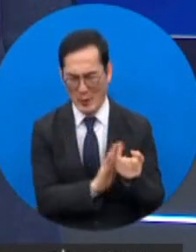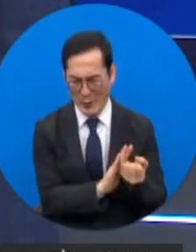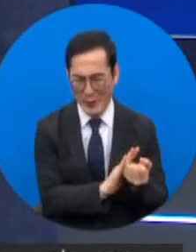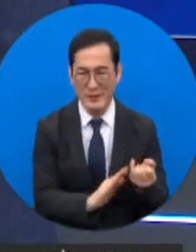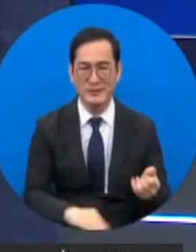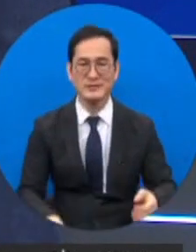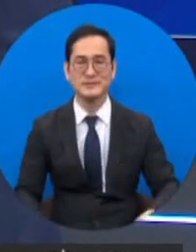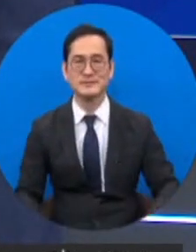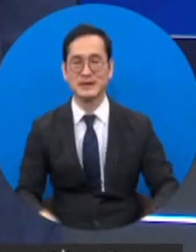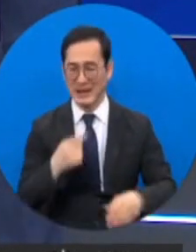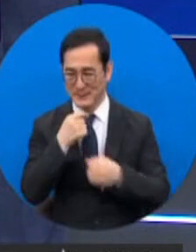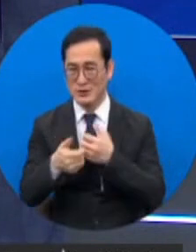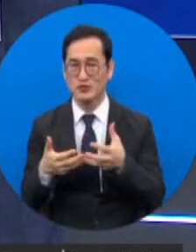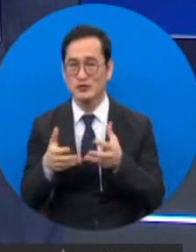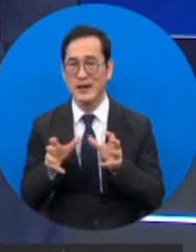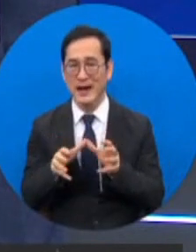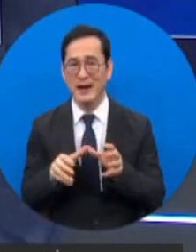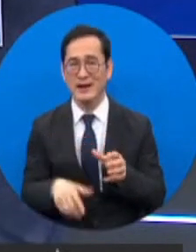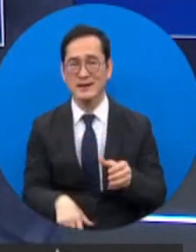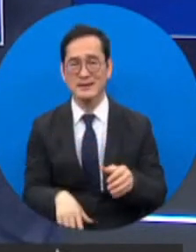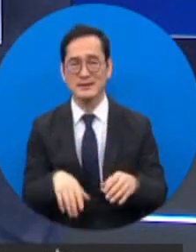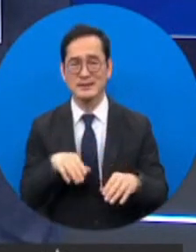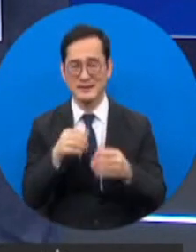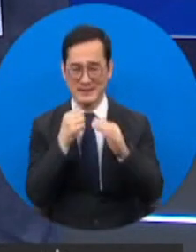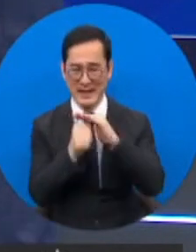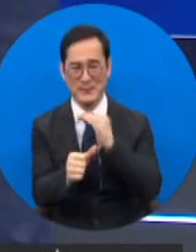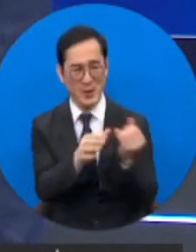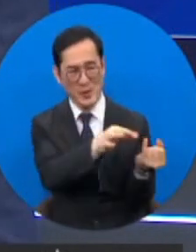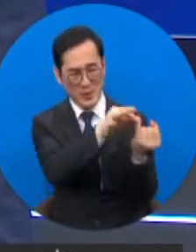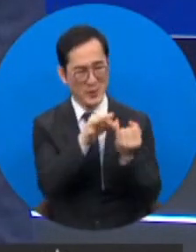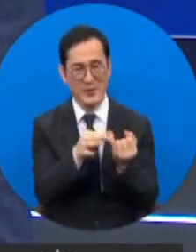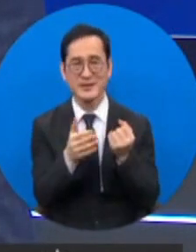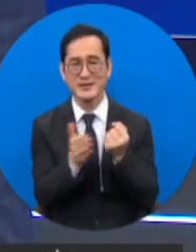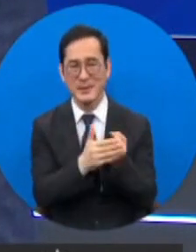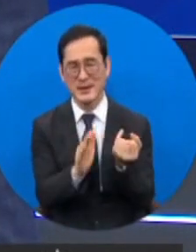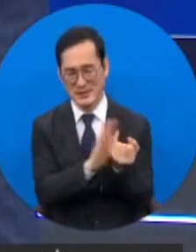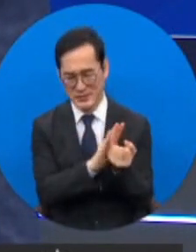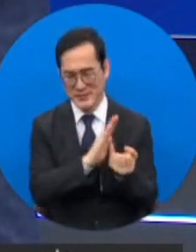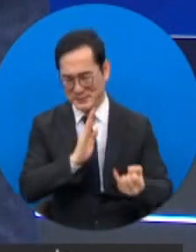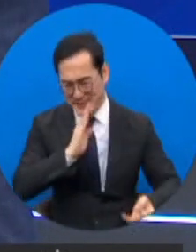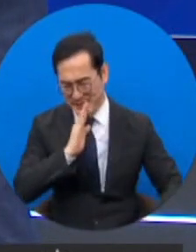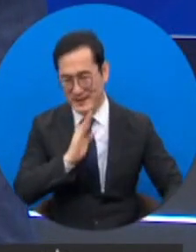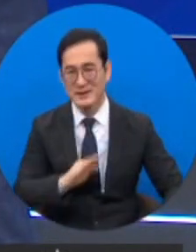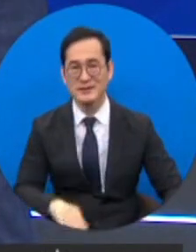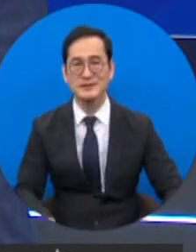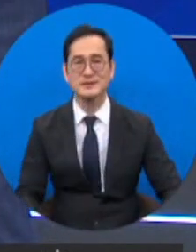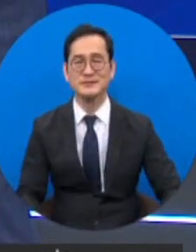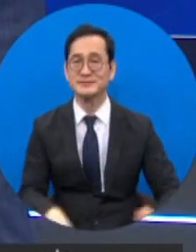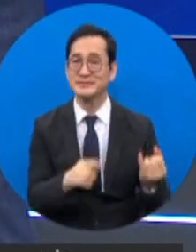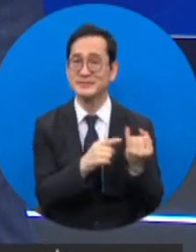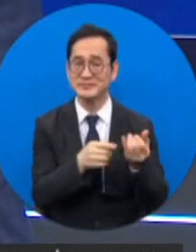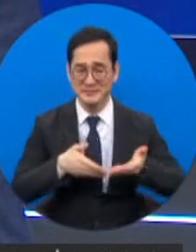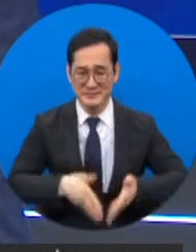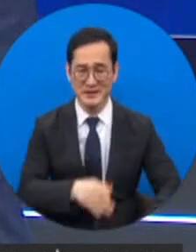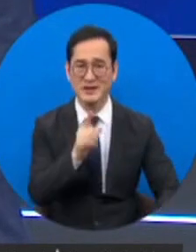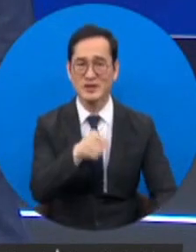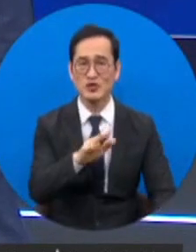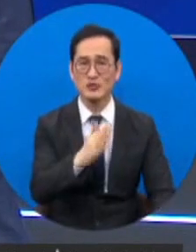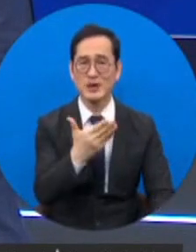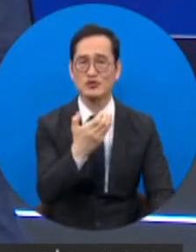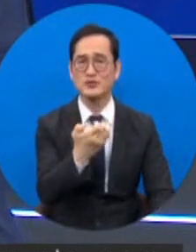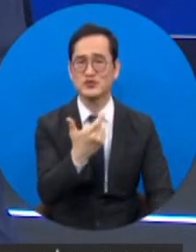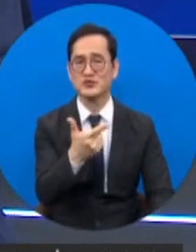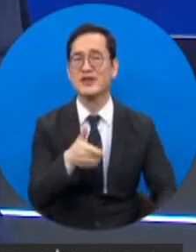셈이니까 당 차원 의 지원은 당연한 일이다 라고 밝혔습니다 자 1996년 생